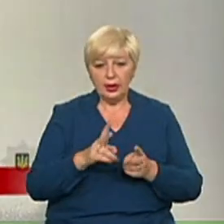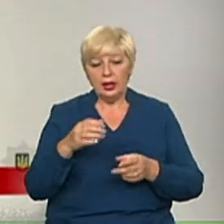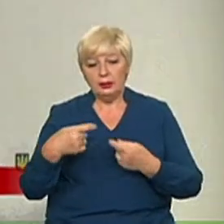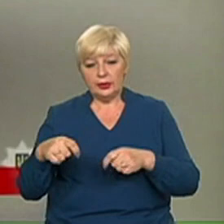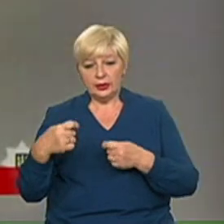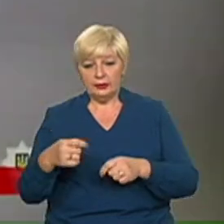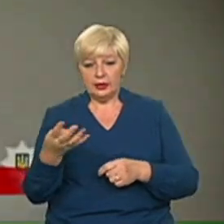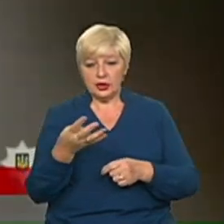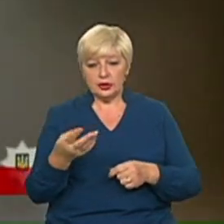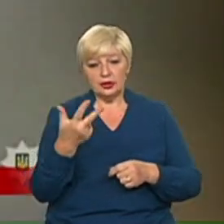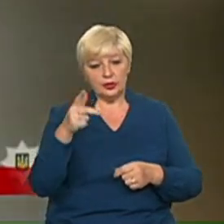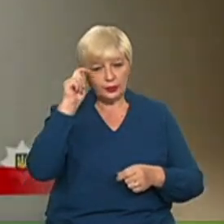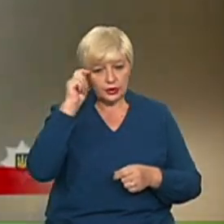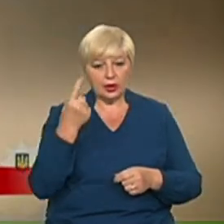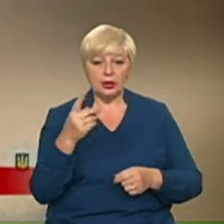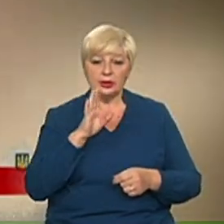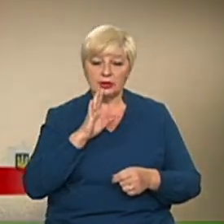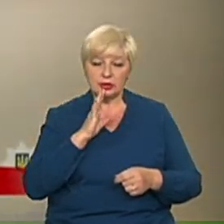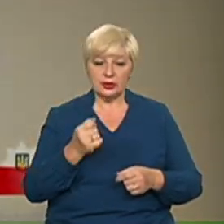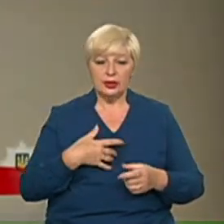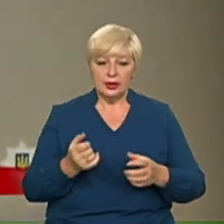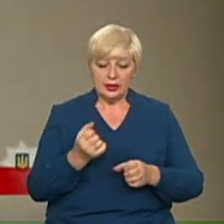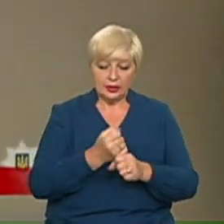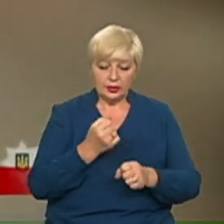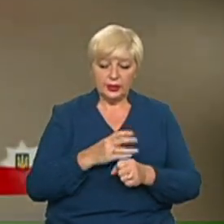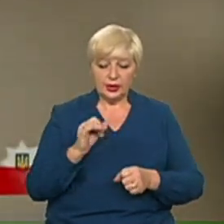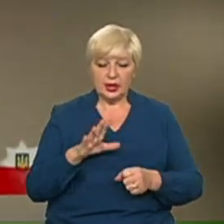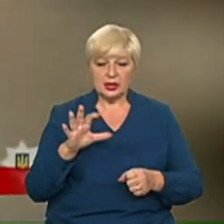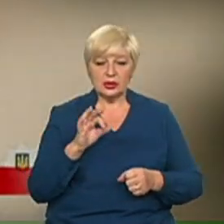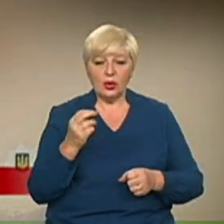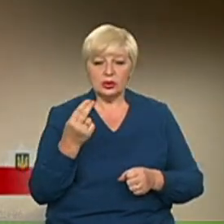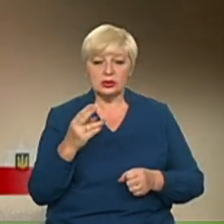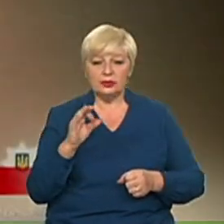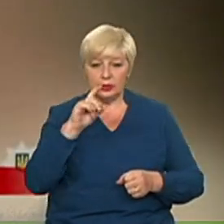чоловіків та одна жінка. Готували опіати та продукти з оцтової кислоти, вилучені